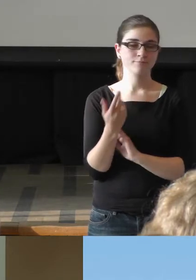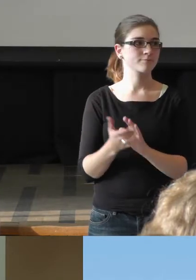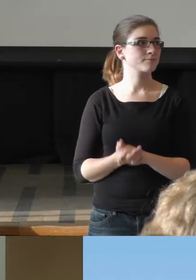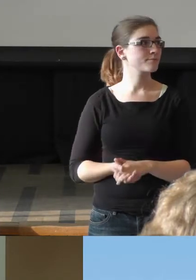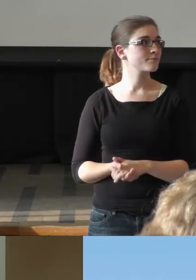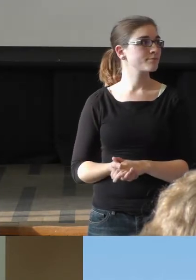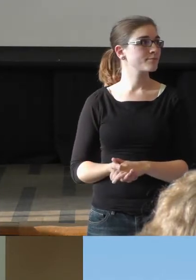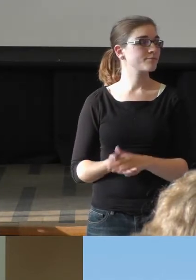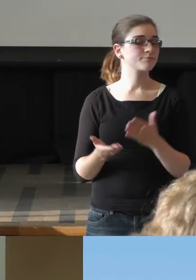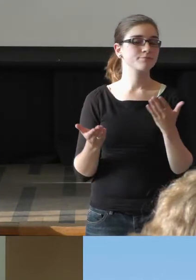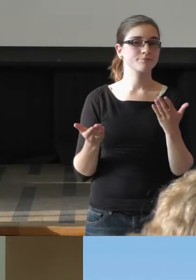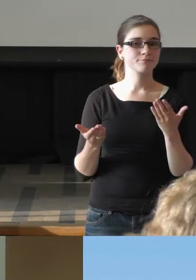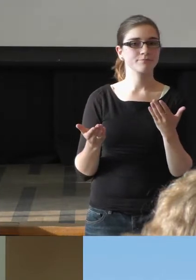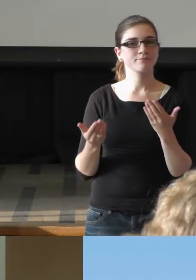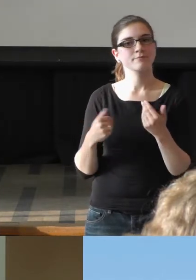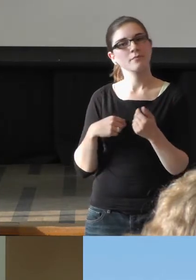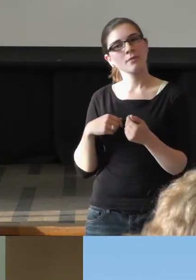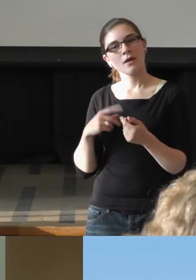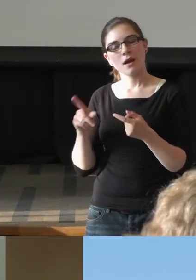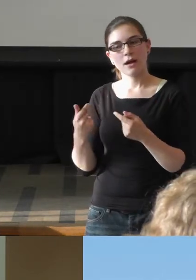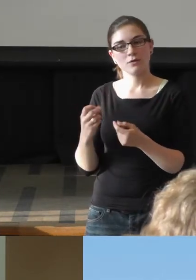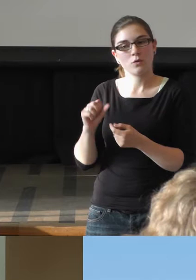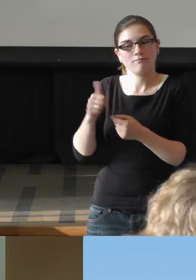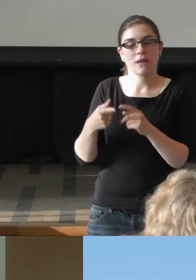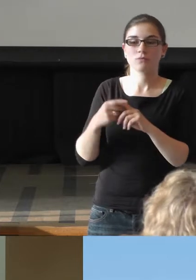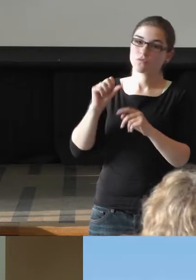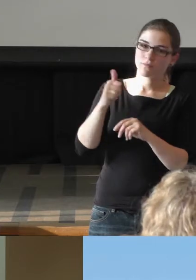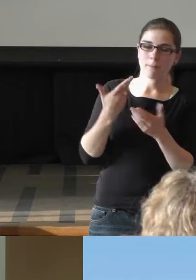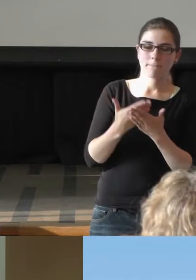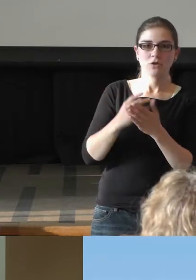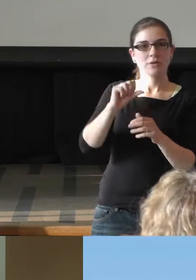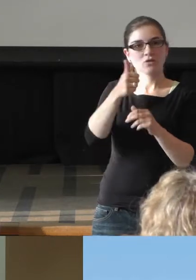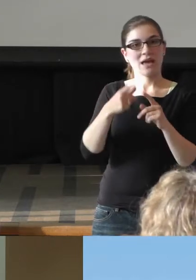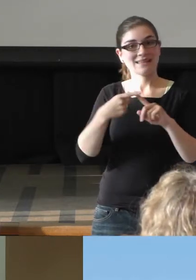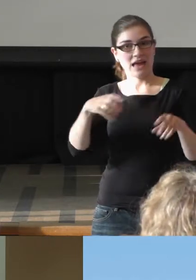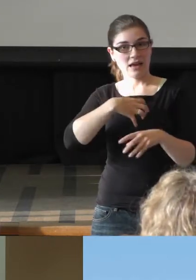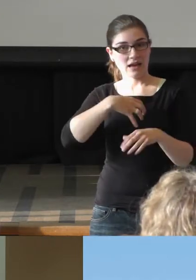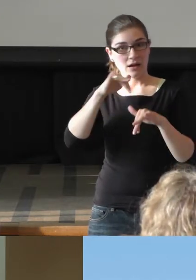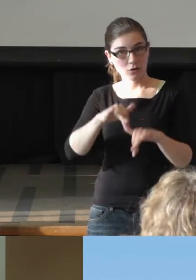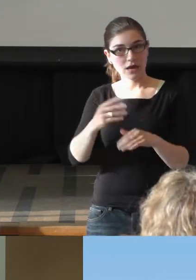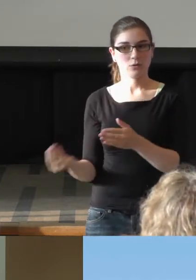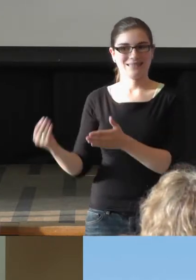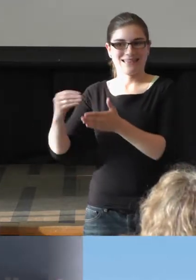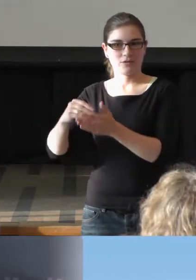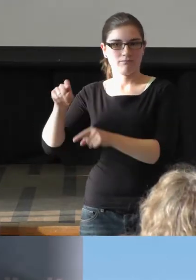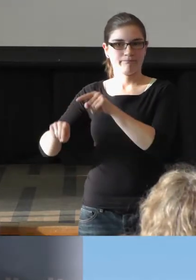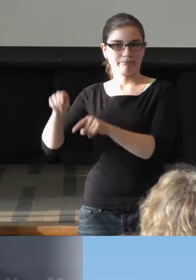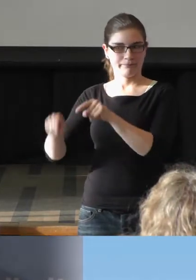Bei sekundären Restoslex, also Restoslex infolge von anderen Erkrankungen ist die Therapie eigentlich identisch,